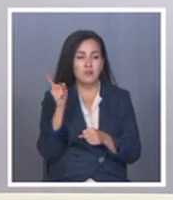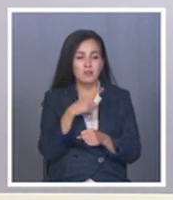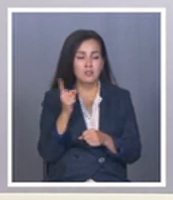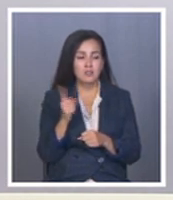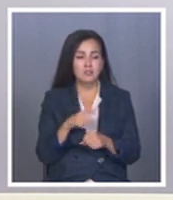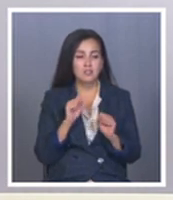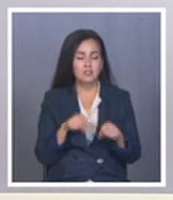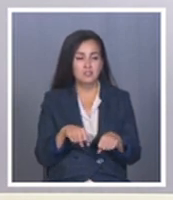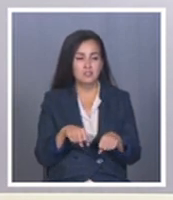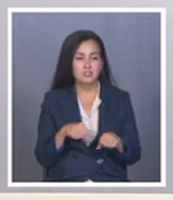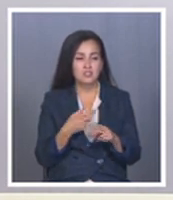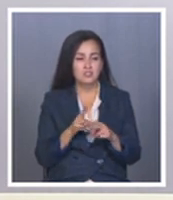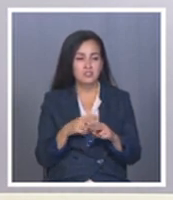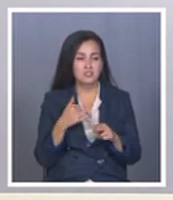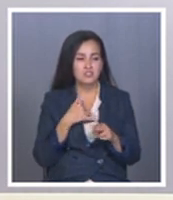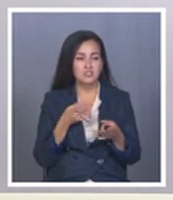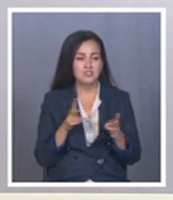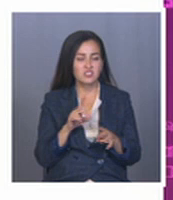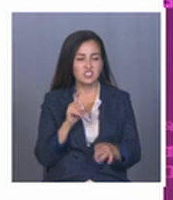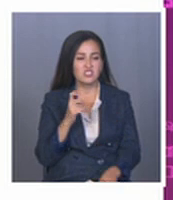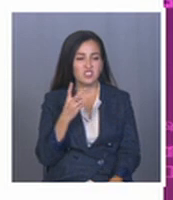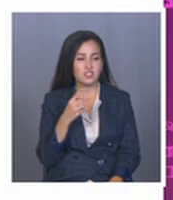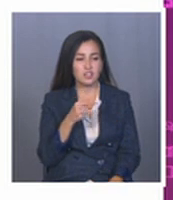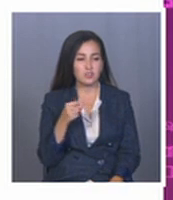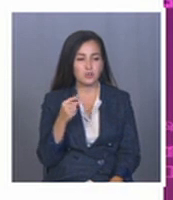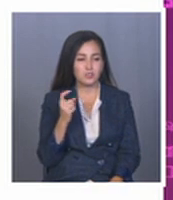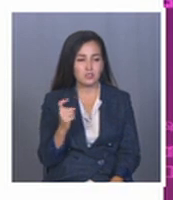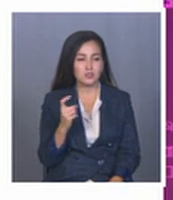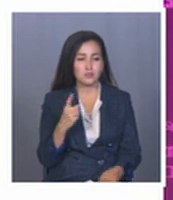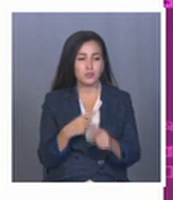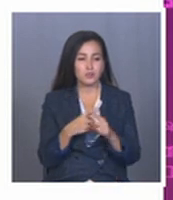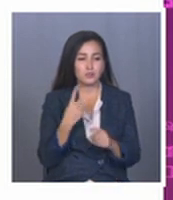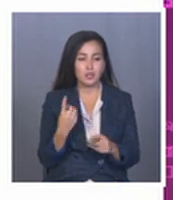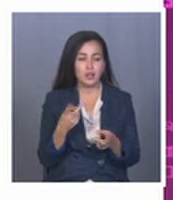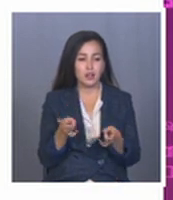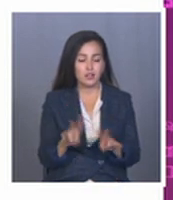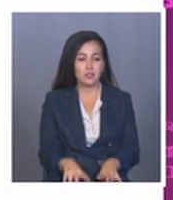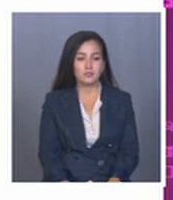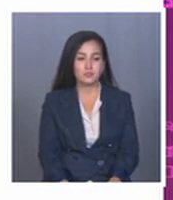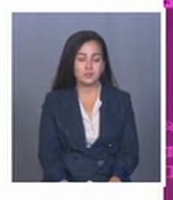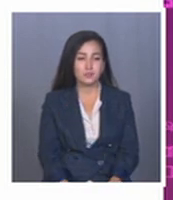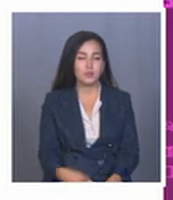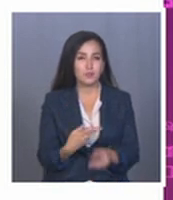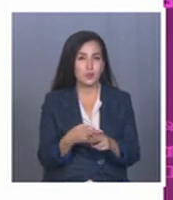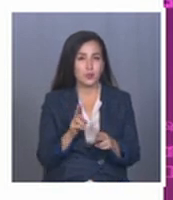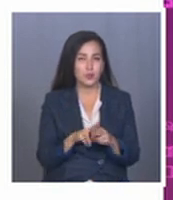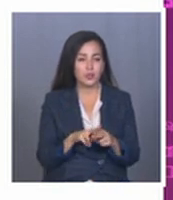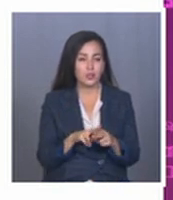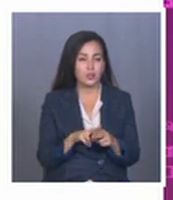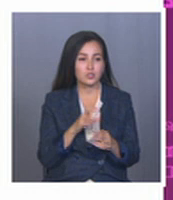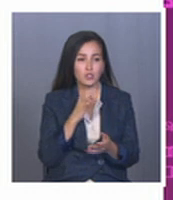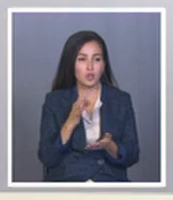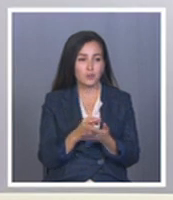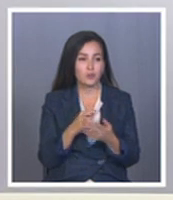қысқарады. Олай болса, бізде X квадрат азайту X қосу 1 өрнегі қалады. Бұл мына өрнектің